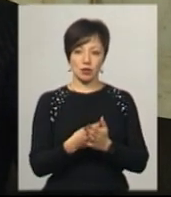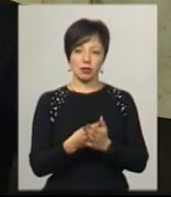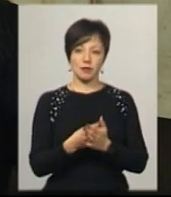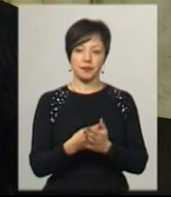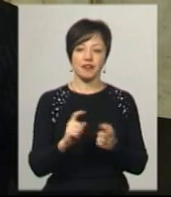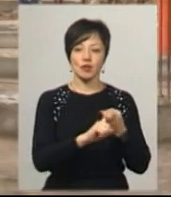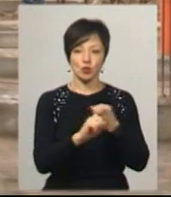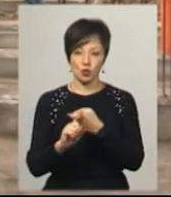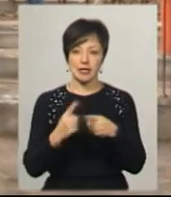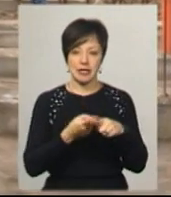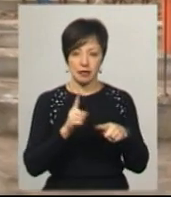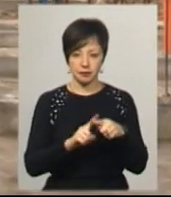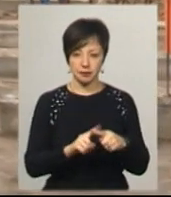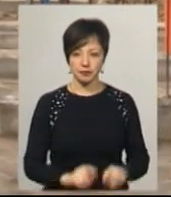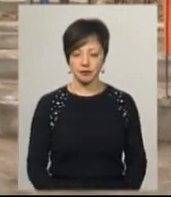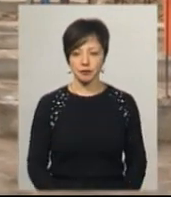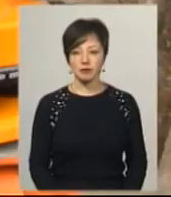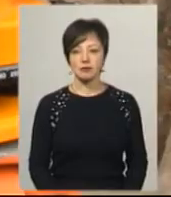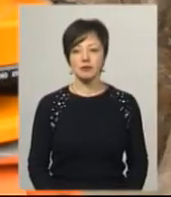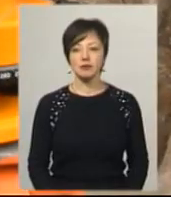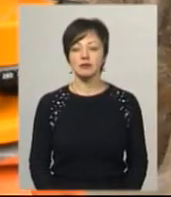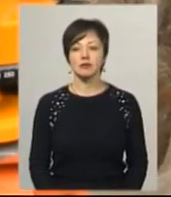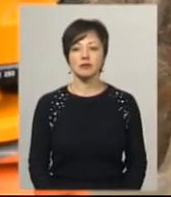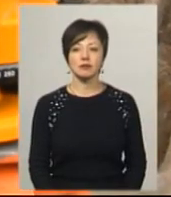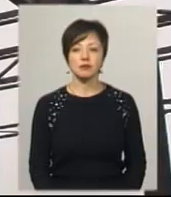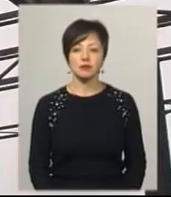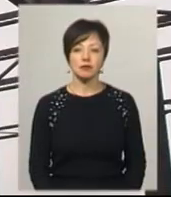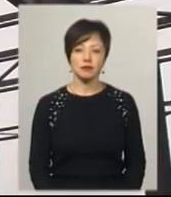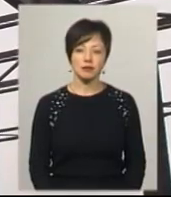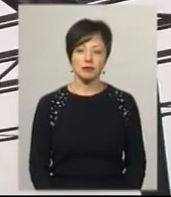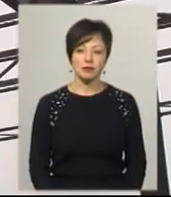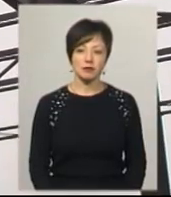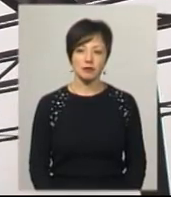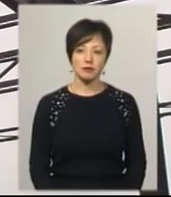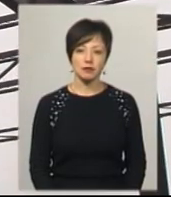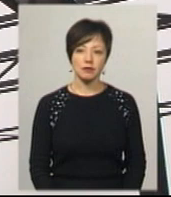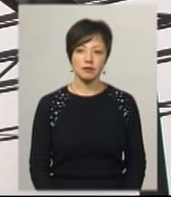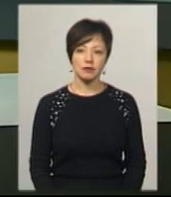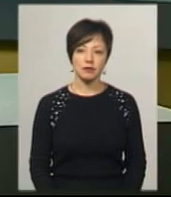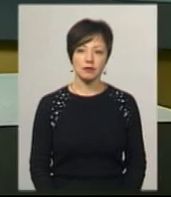от в зв'язку з цим. Леся Боровець, Юрій Чорний, Віктор Кривий. Новини на Суспільному. Хмельницький.